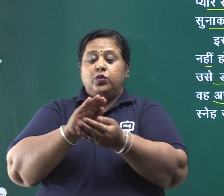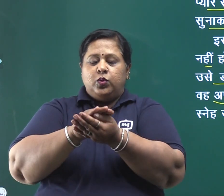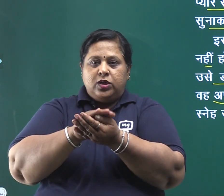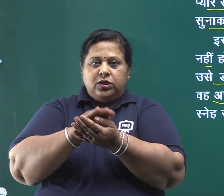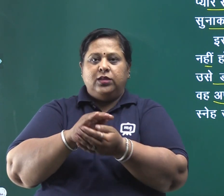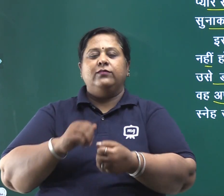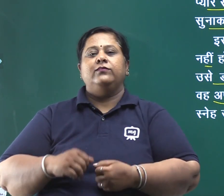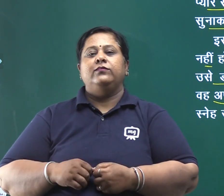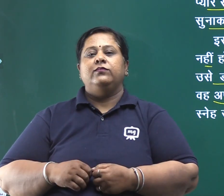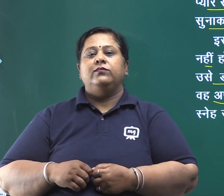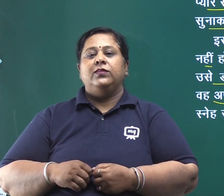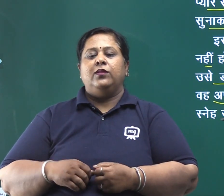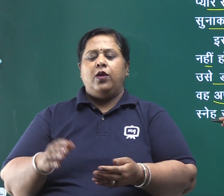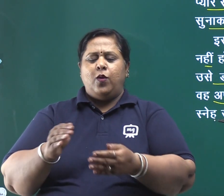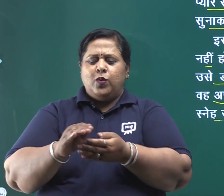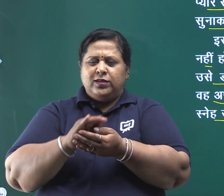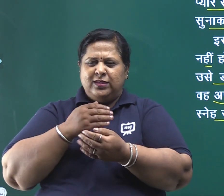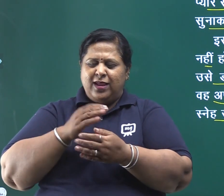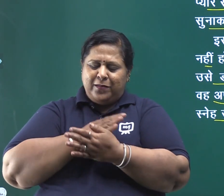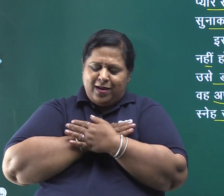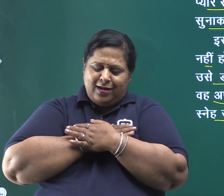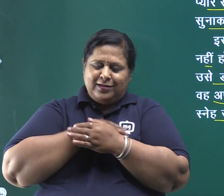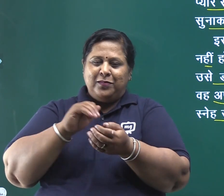सुरक्षित और स्नेह से भरा